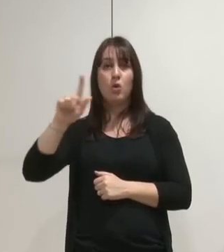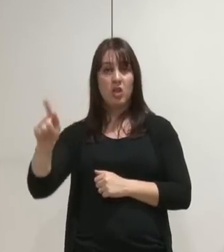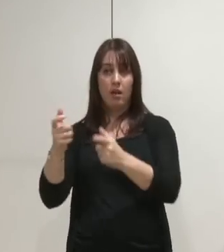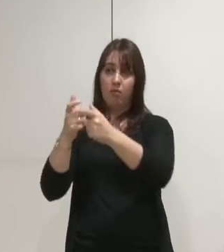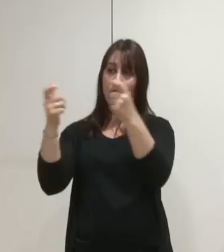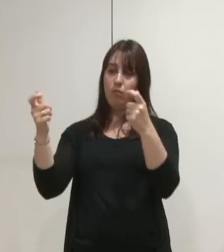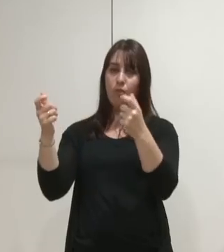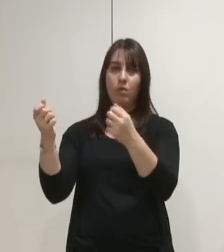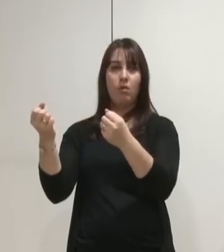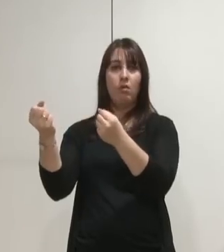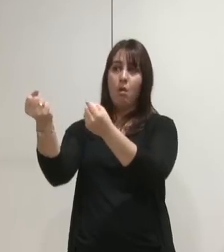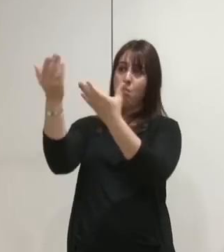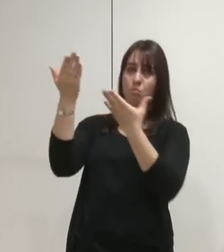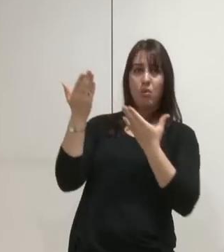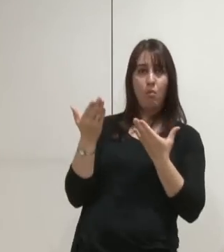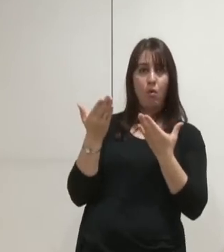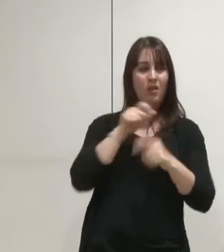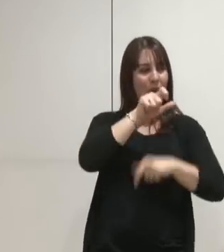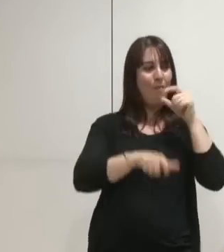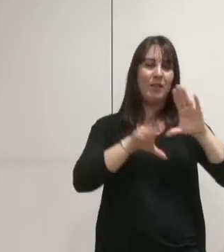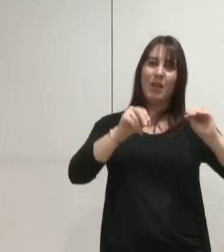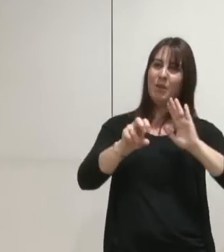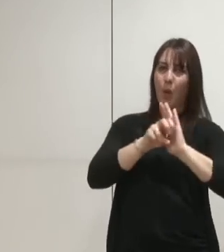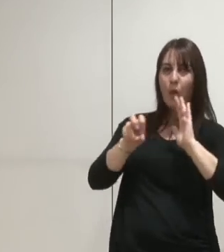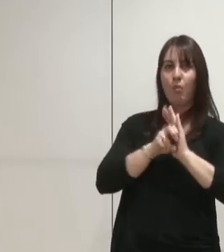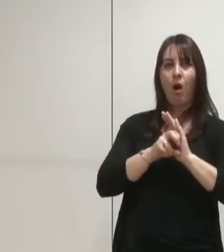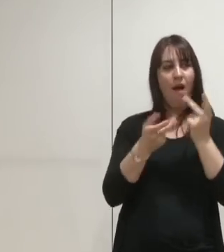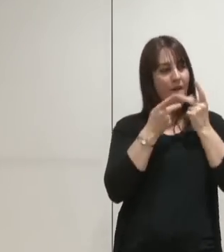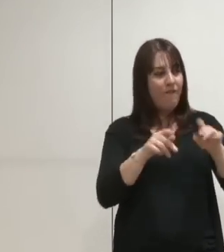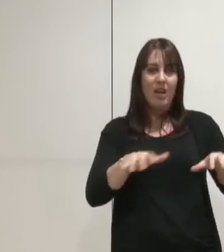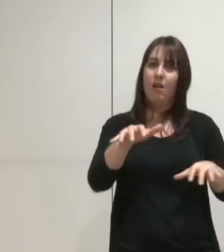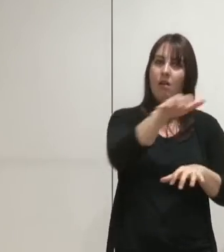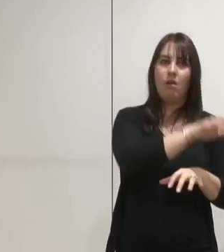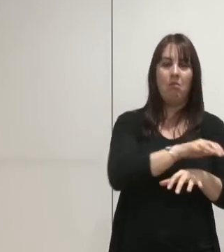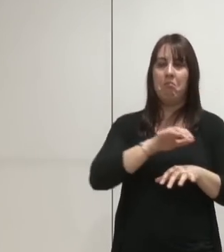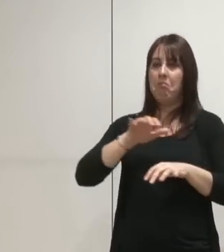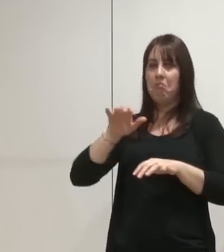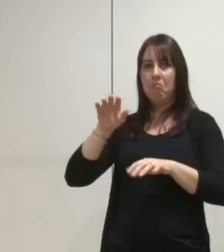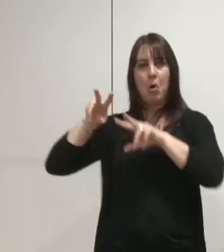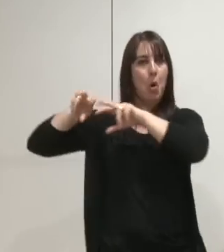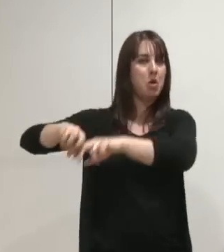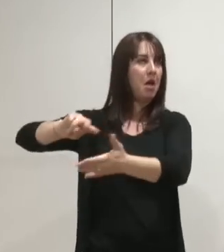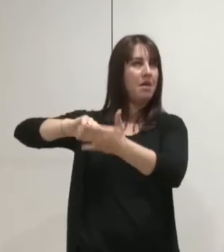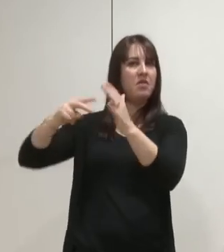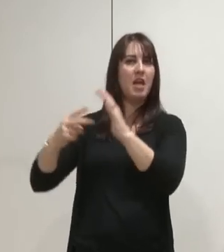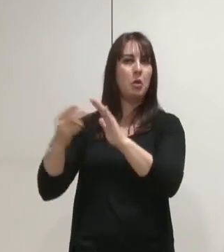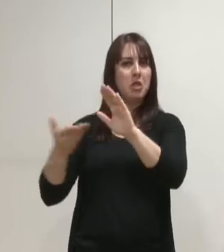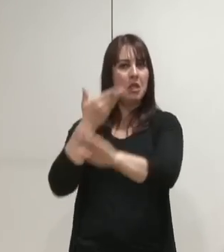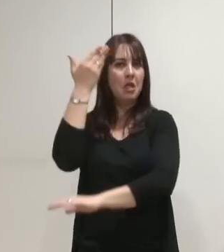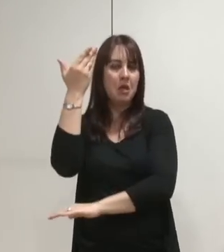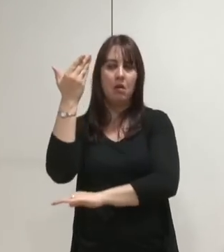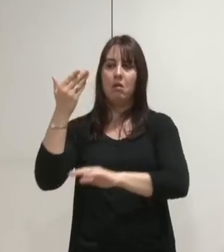collectivité au greneoblois de bénéficier d'avancer technologique à un coout